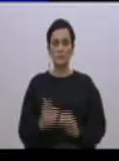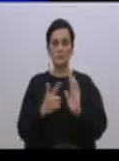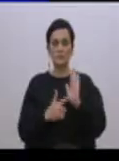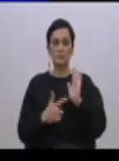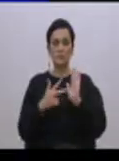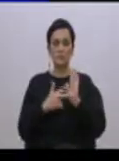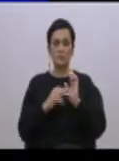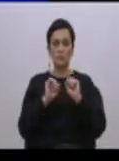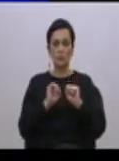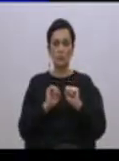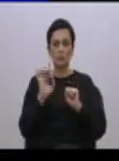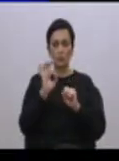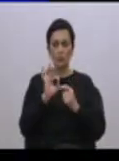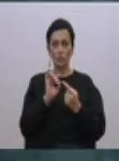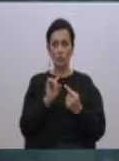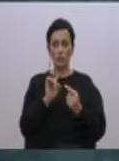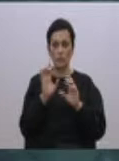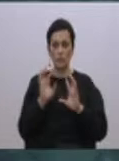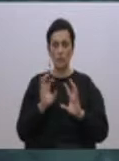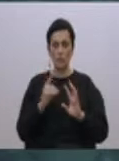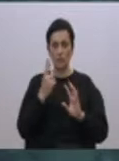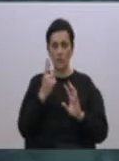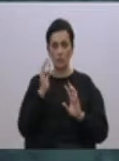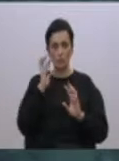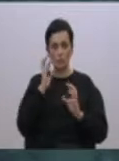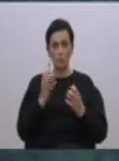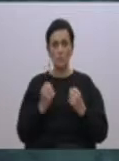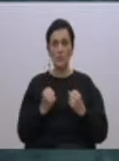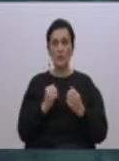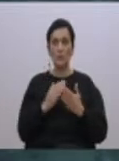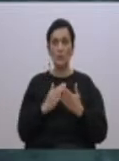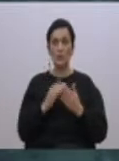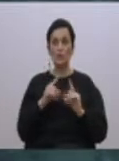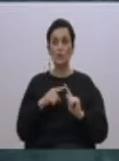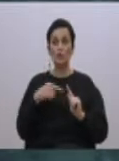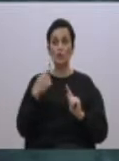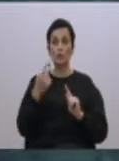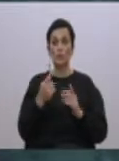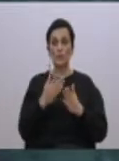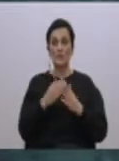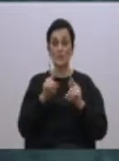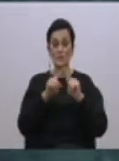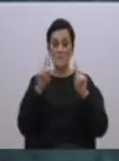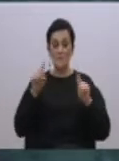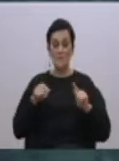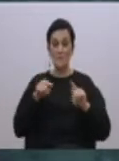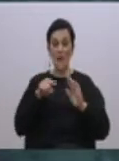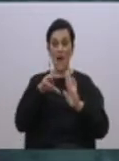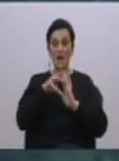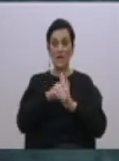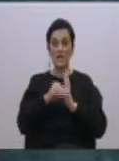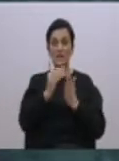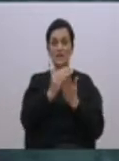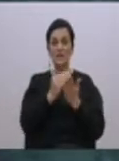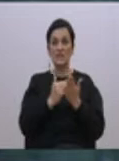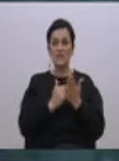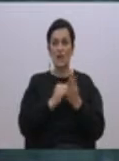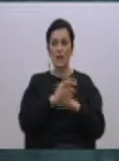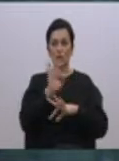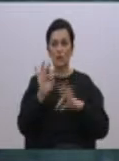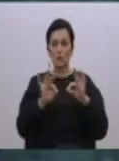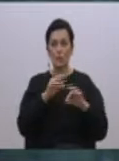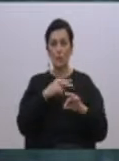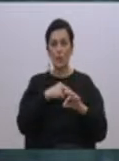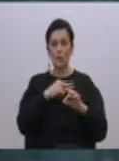Samozat, turameti mochen, nu-i țin aandegi, canonii, iar timosmenit mire. Shemdegi gakhlavt am paketshi shemovali reglamentis proekti